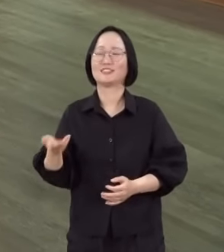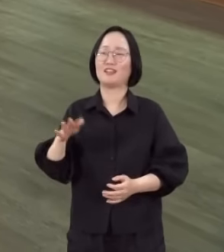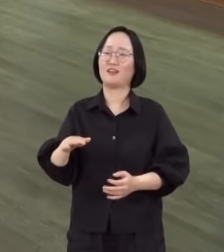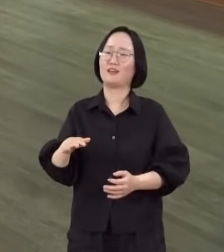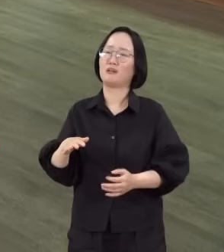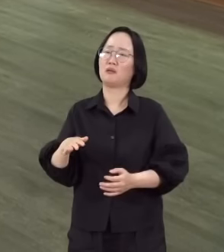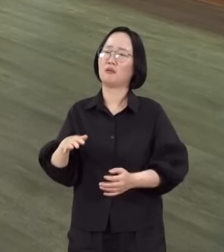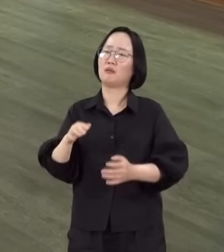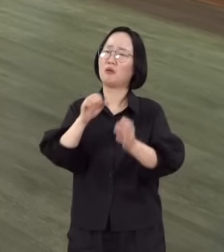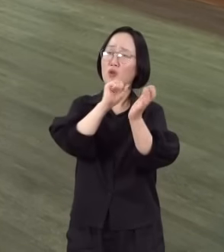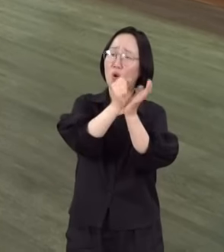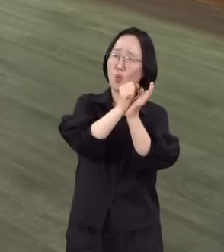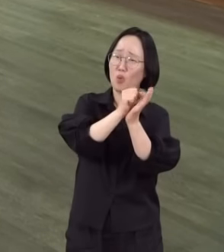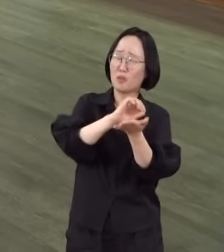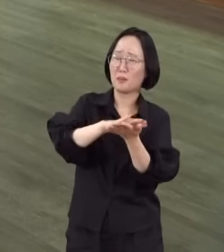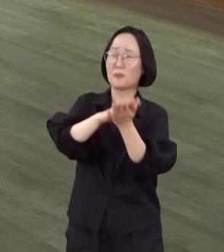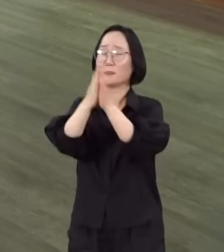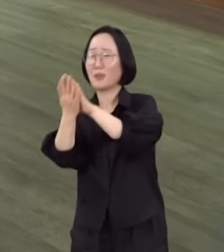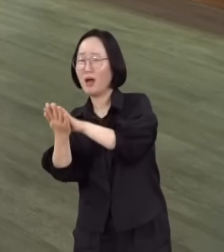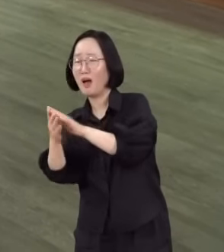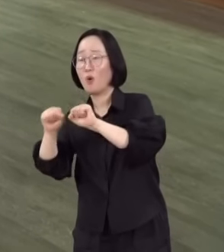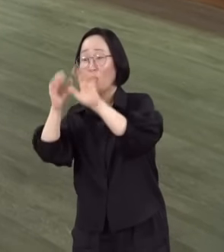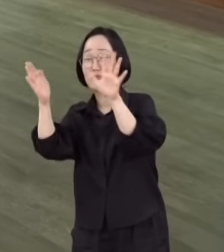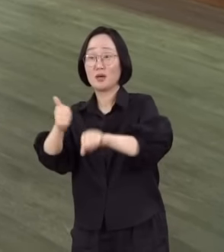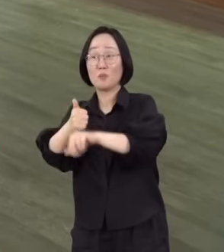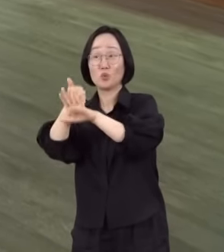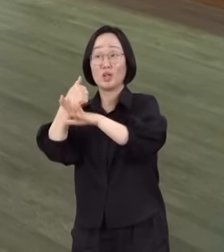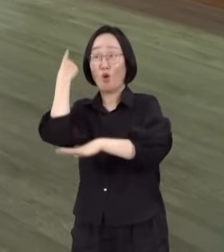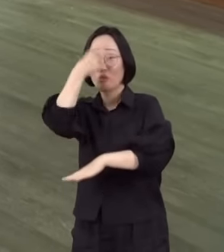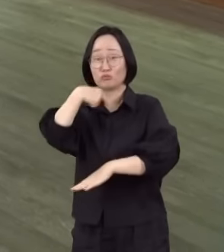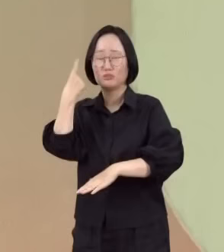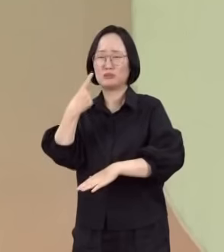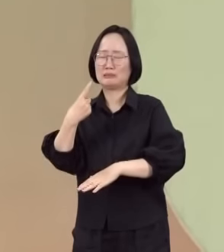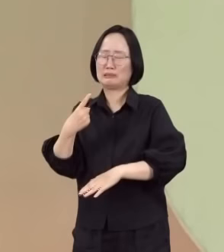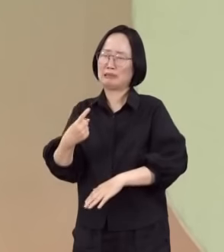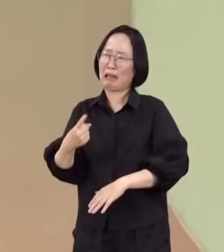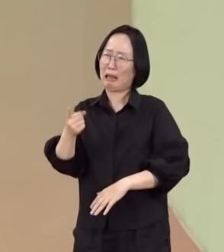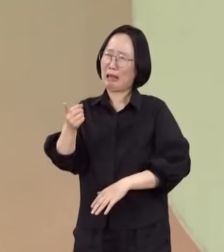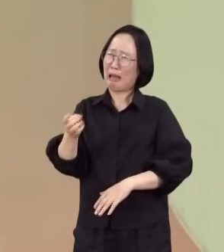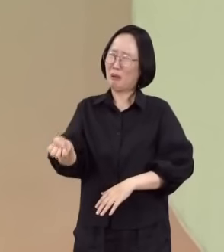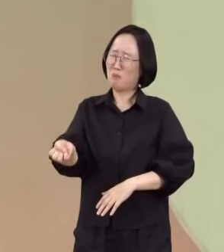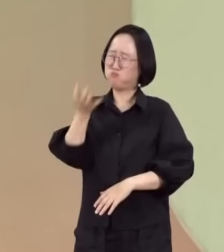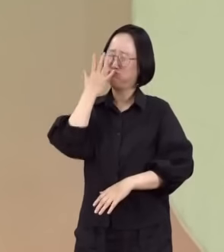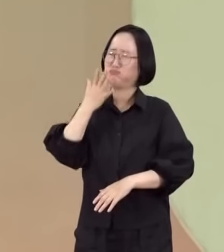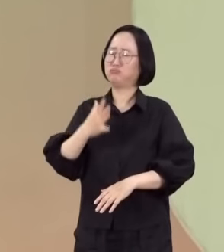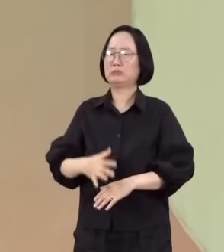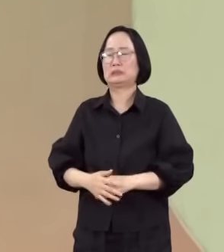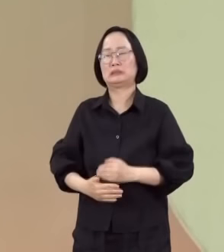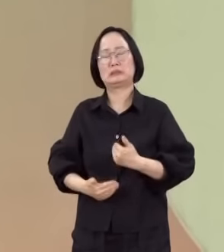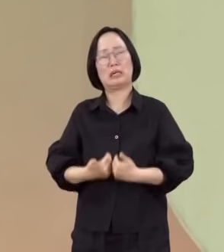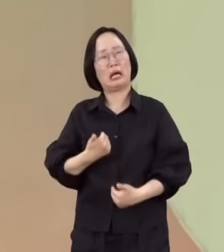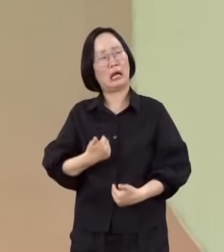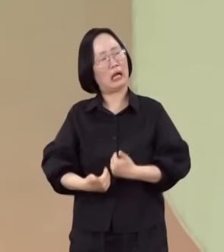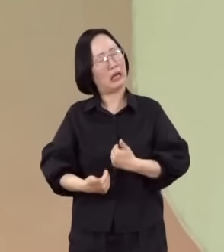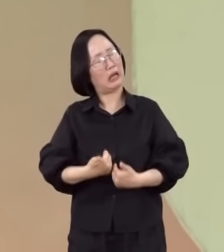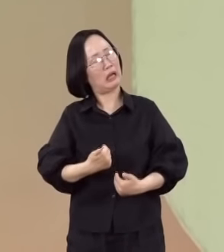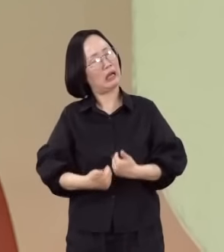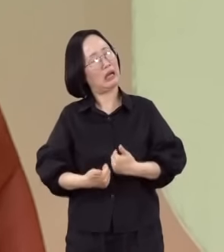못생겨 가지고 깜짝 놀랬어요 우와 너무 못생겼어